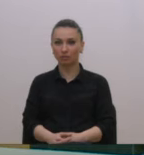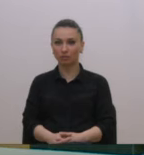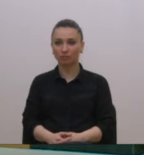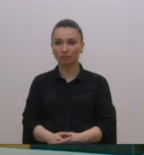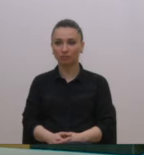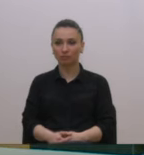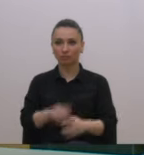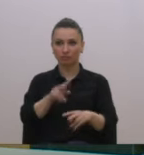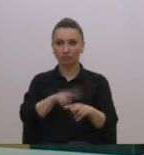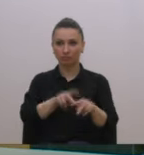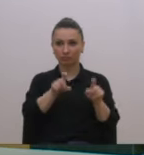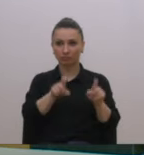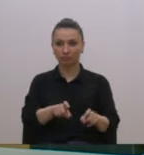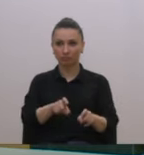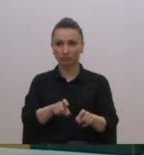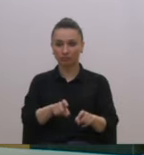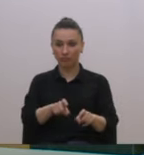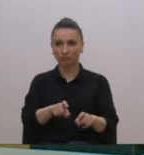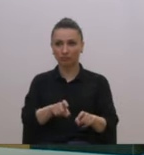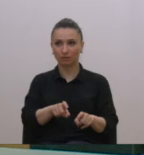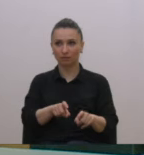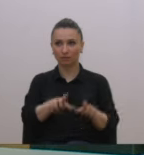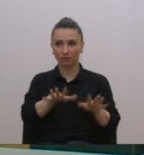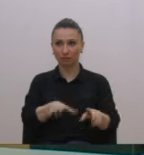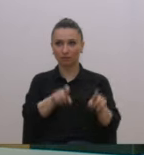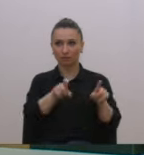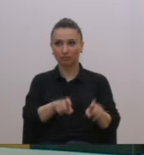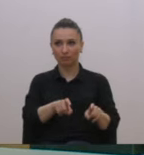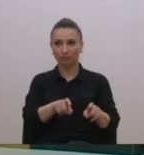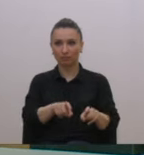დავიკავოთ ადგილები, დავიკავოთ ადგილები.